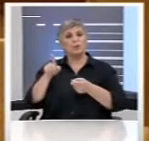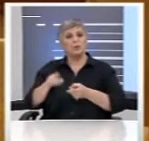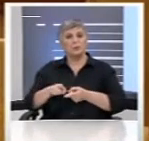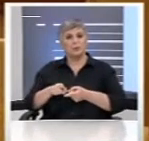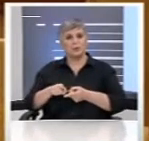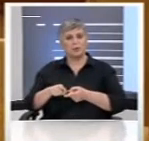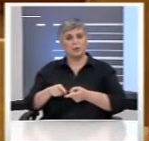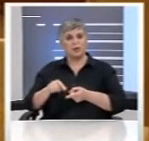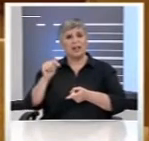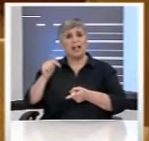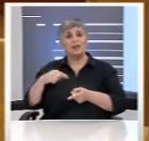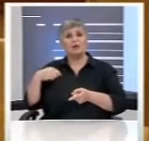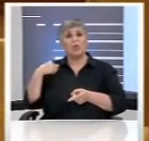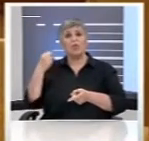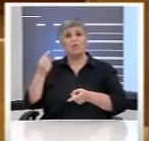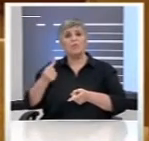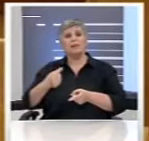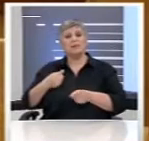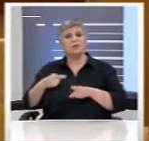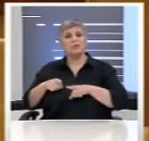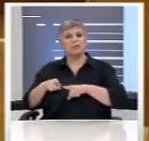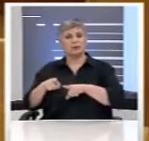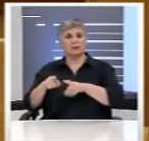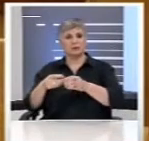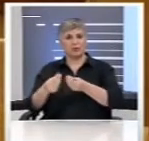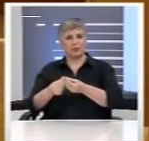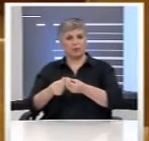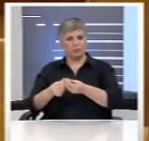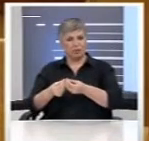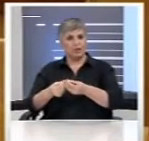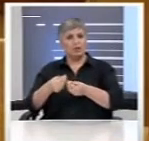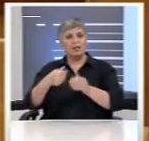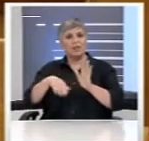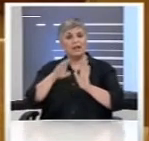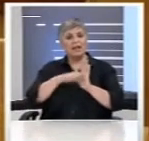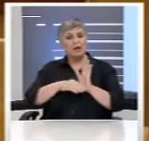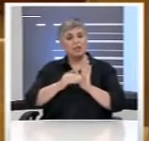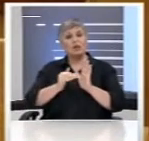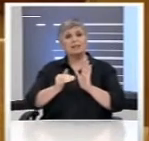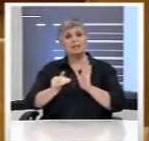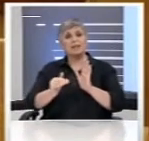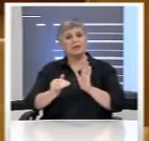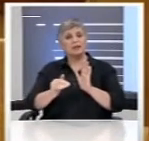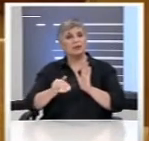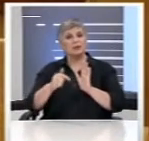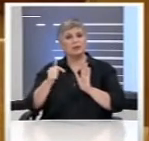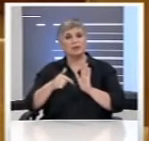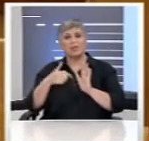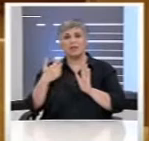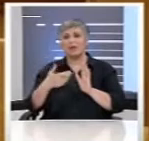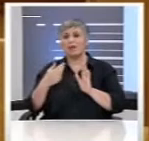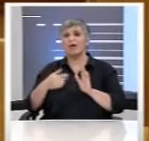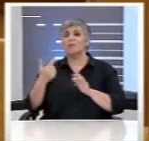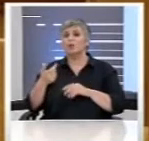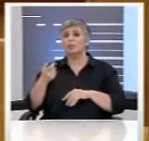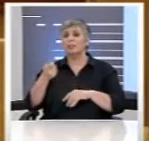με το Δημοσιονομικό Σύμφωνο, τον κανόνα σταθερότητας και μεγέθυνσης, χωρίς ελάφρυνση του χρέους.